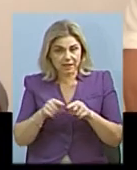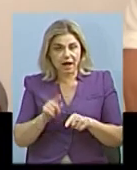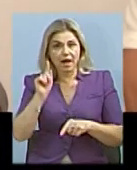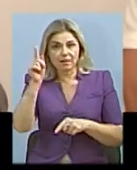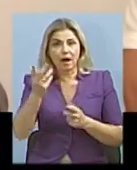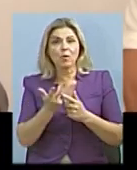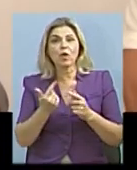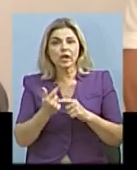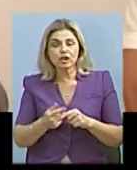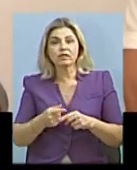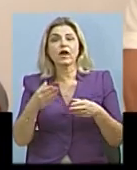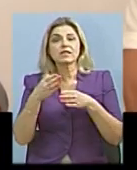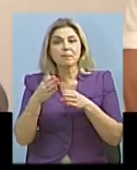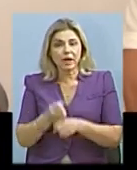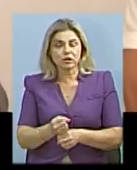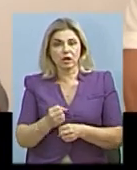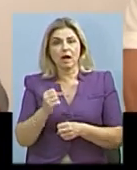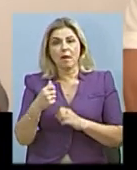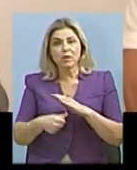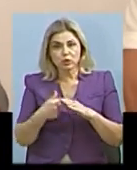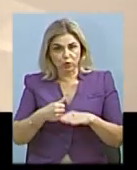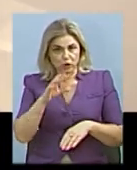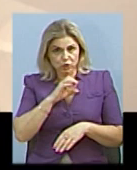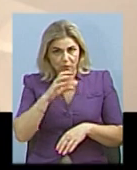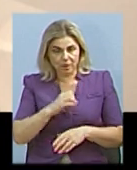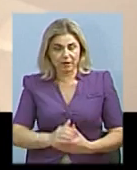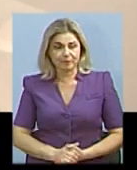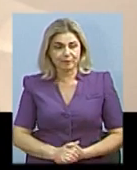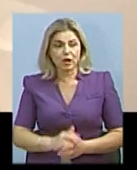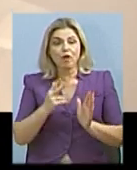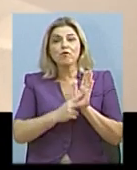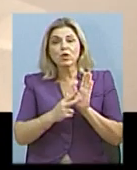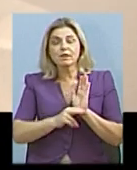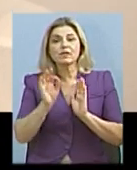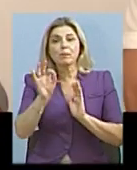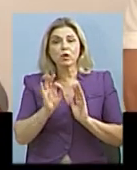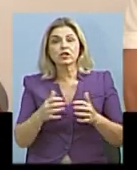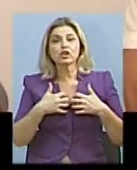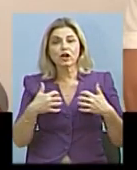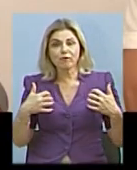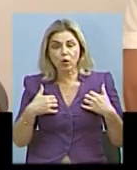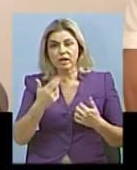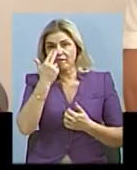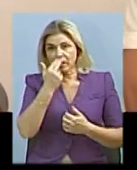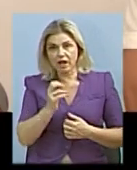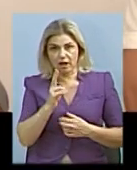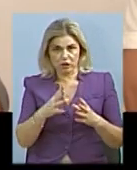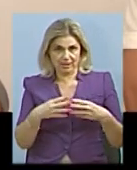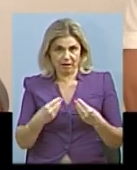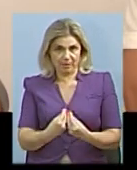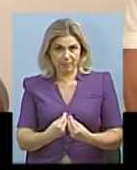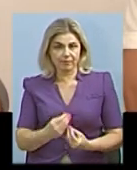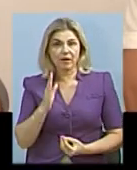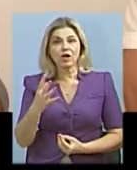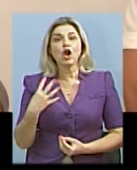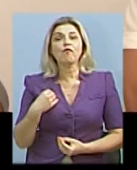За останніми підрахунками Львів налічував 412 собак. 80% тварин прилаштовуються до родин. У